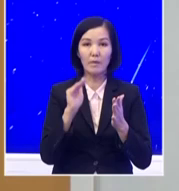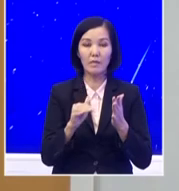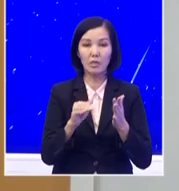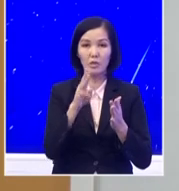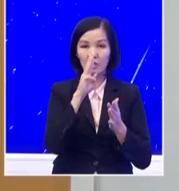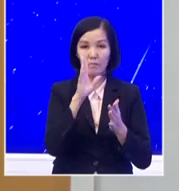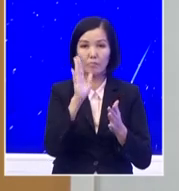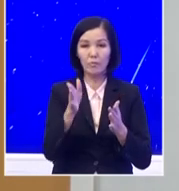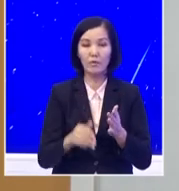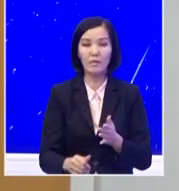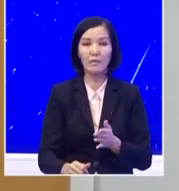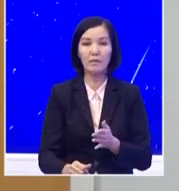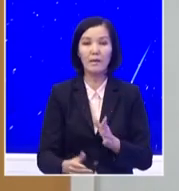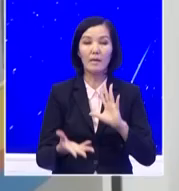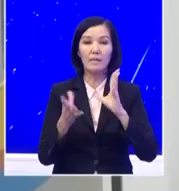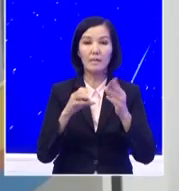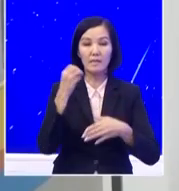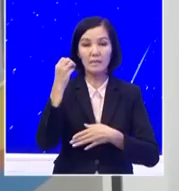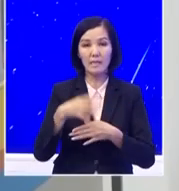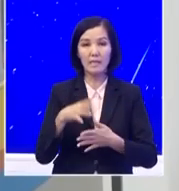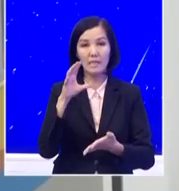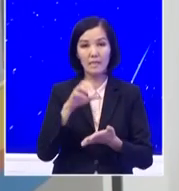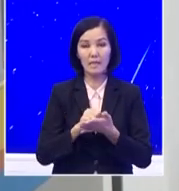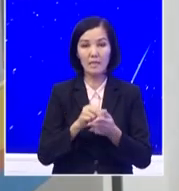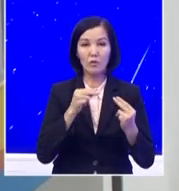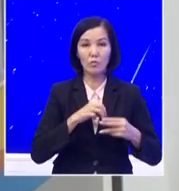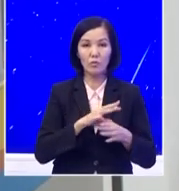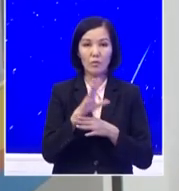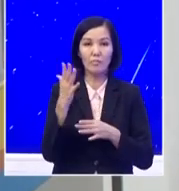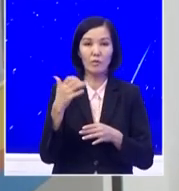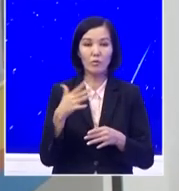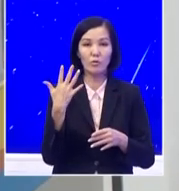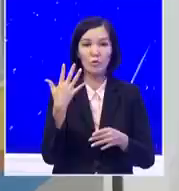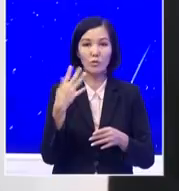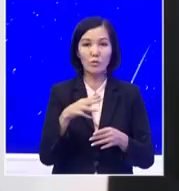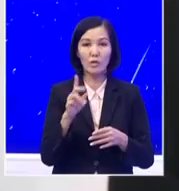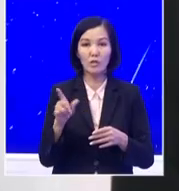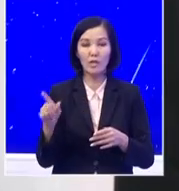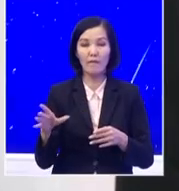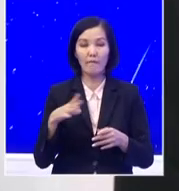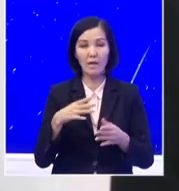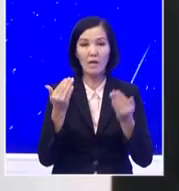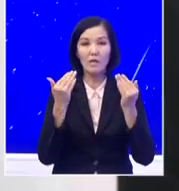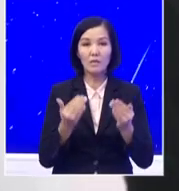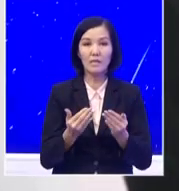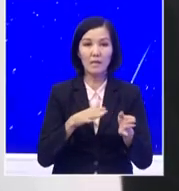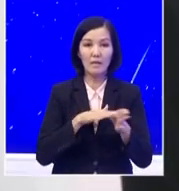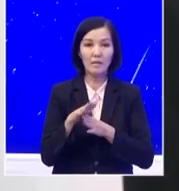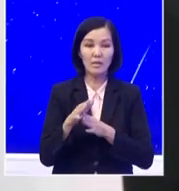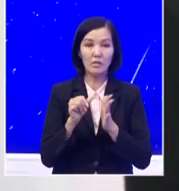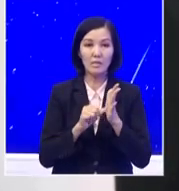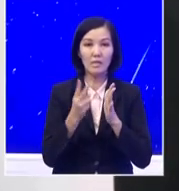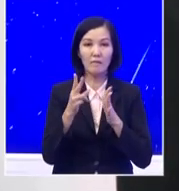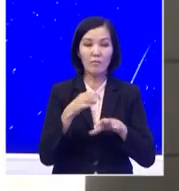конца текущего года посредством центров занятости будут трудоустроены 540 человек. Следует отметить, что на осуществление